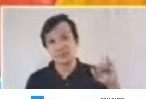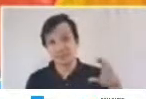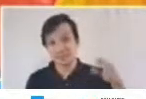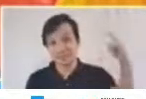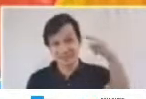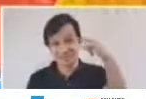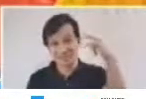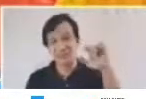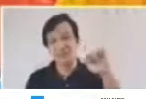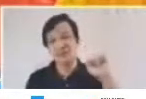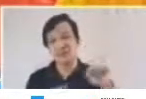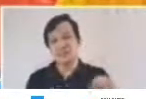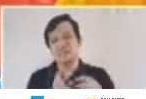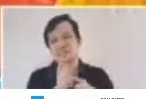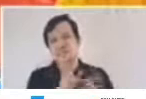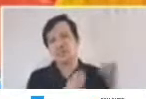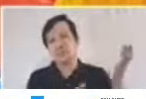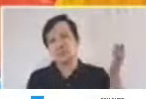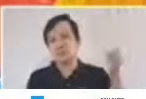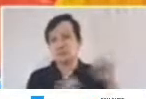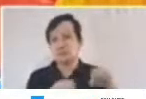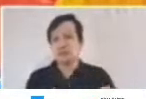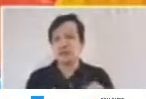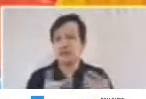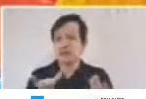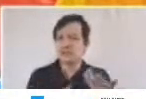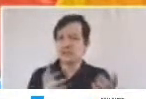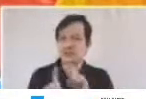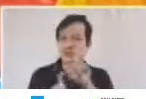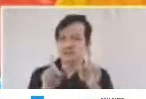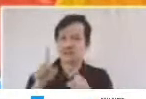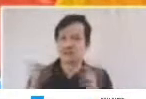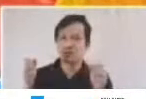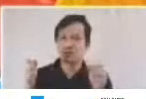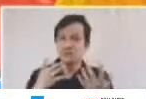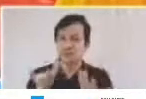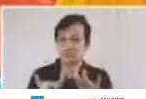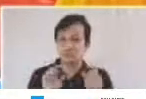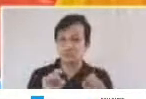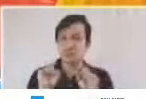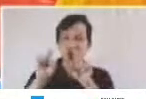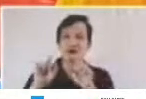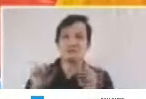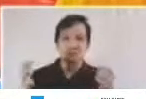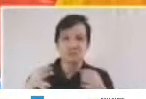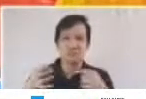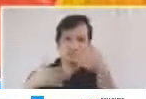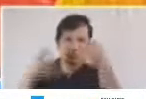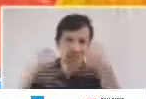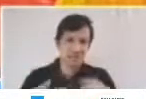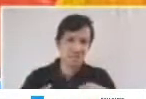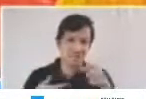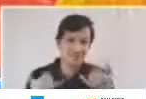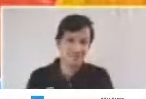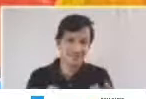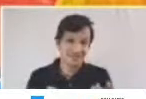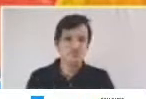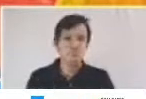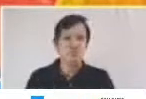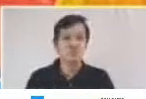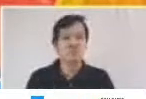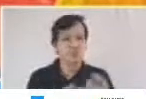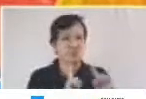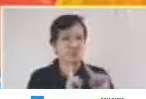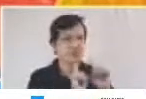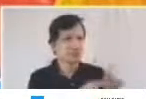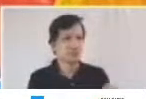Modified Enhanced Community Quarantine ang Cebu City sa Kabisayaan. Sa ilalim ng GCQ ay mas marami na pong negosyo ang